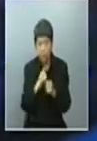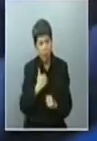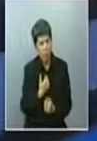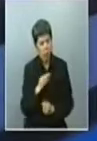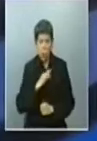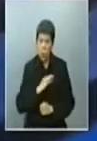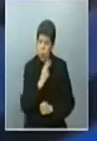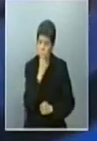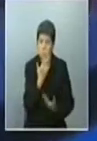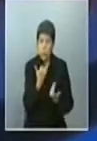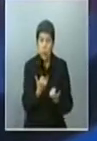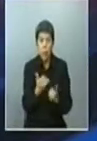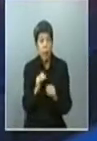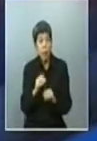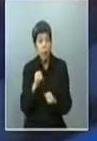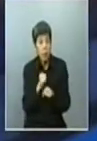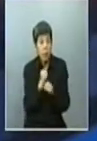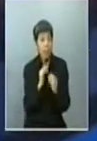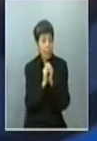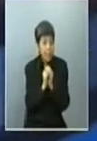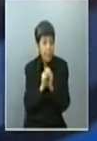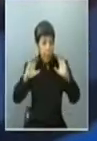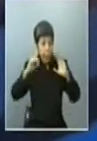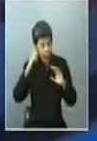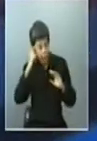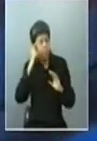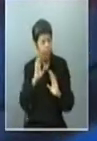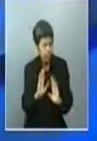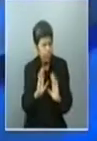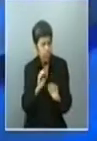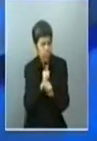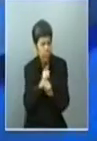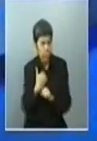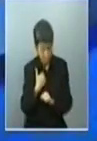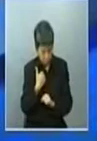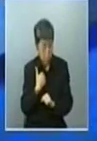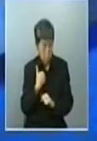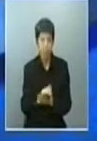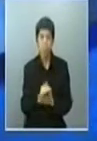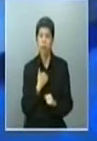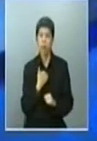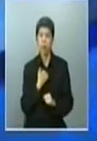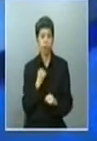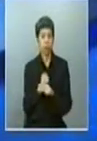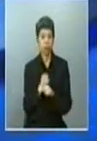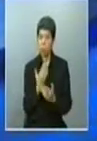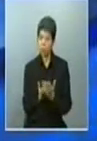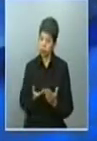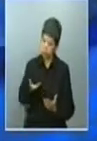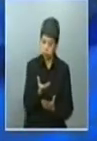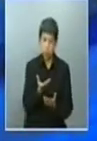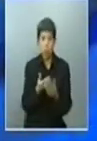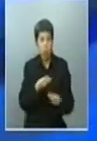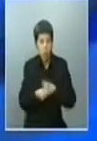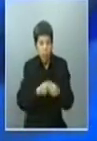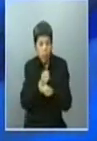ดดันกันอยู่แต่ว่าทางด้านของทางการจีนนั้นก็มีการให้ความเชื่อมั่นค่ะโดยมีการสั่งการอัดฉีดเม็ดเงินเข้าสู่ระบบ